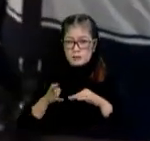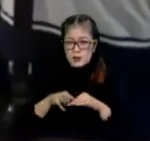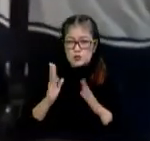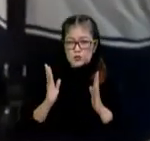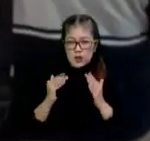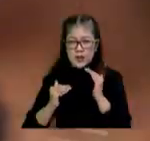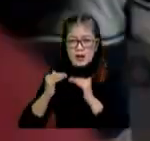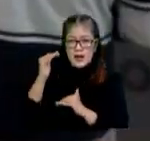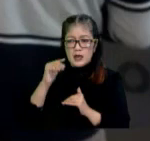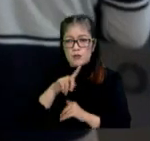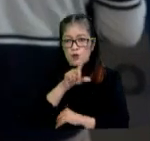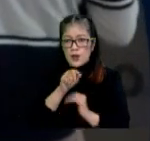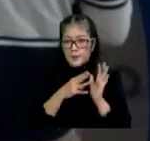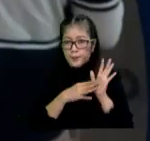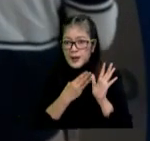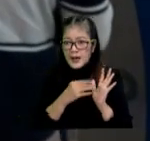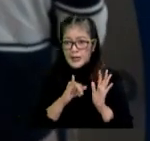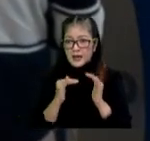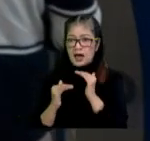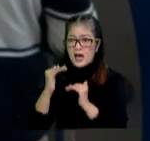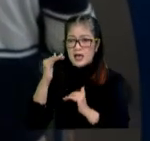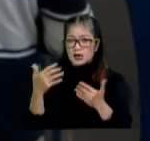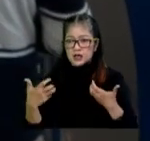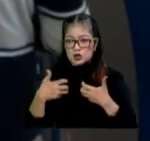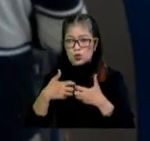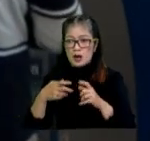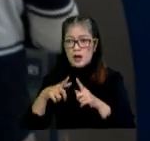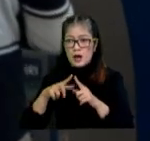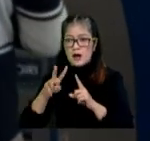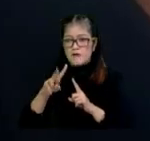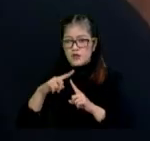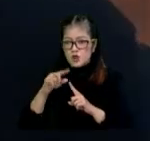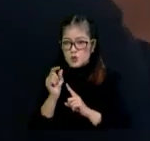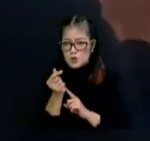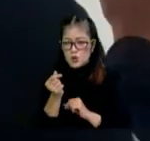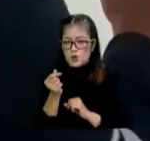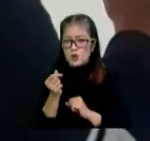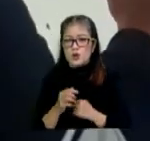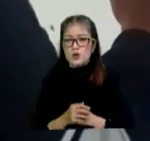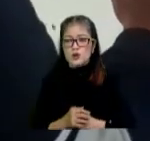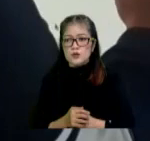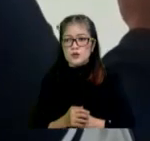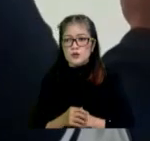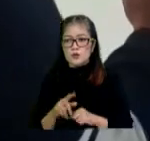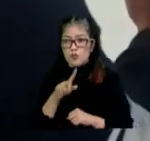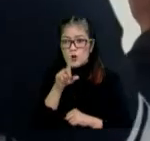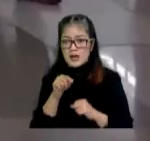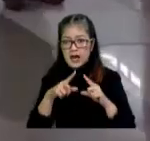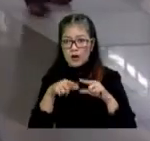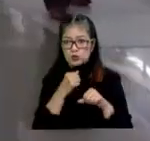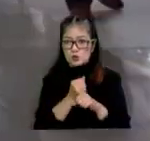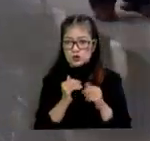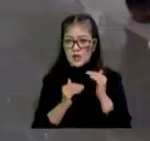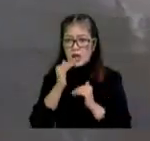Mei lalu, tarif tiket pesawat sudah naik menyesuaikan harga aftur yang sedang tinggi. Sementara awal Agustus, ada kenaikan harga biaya